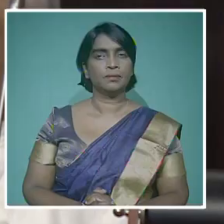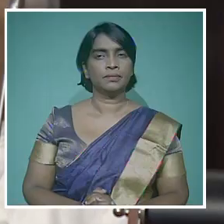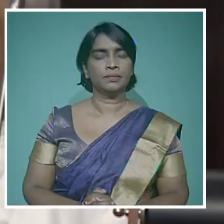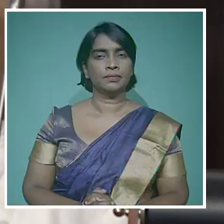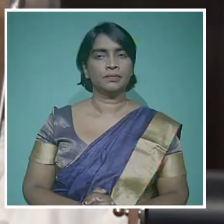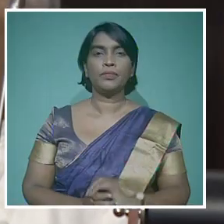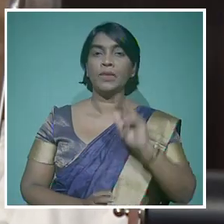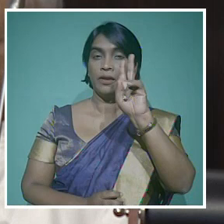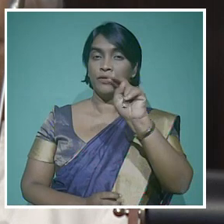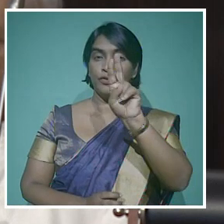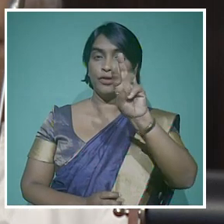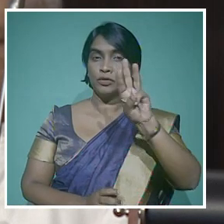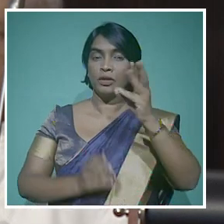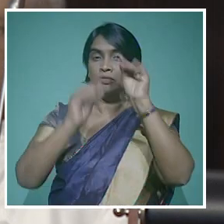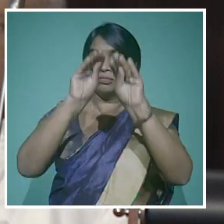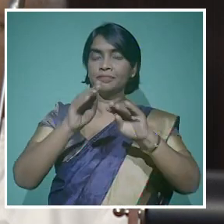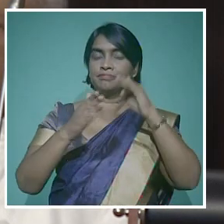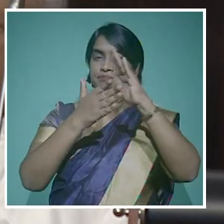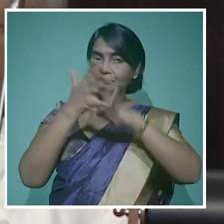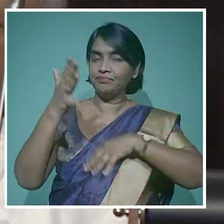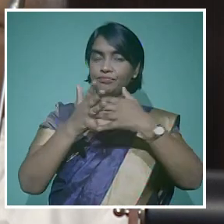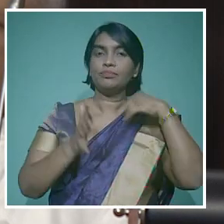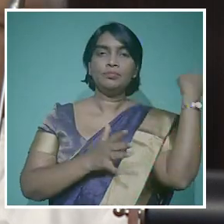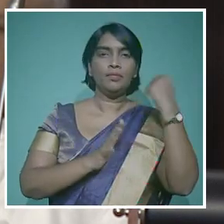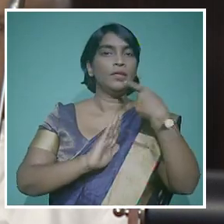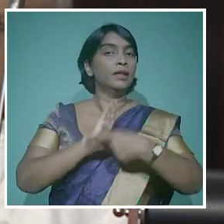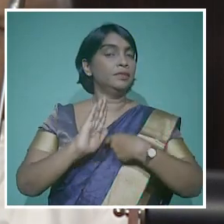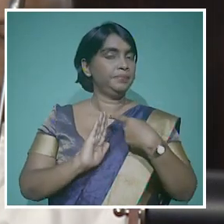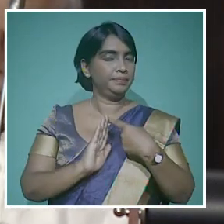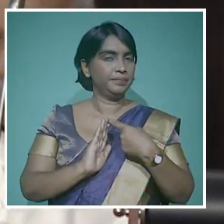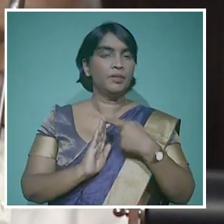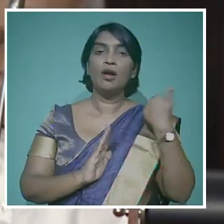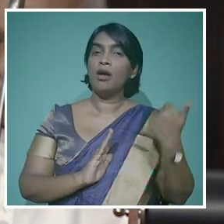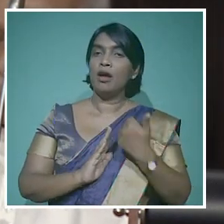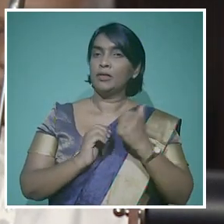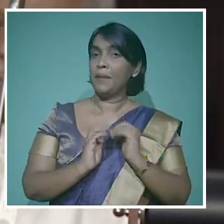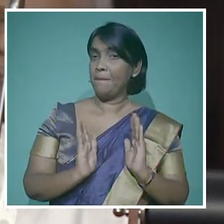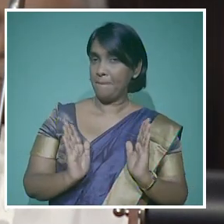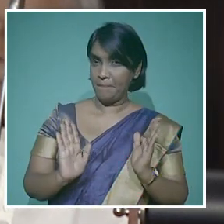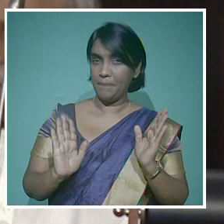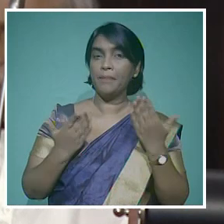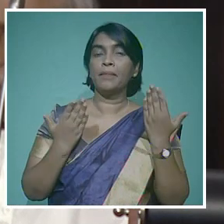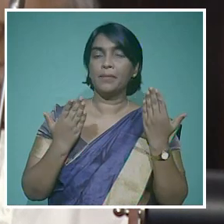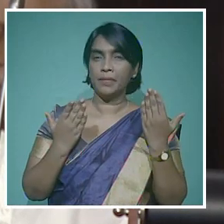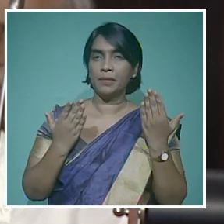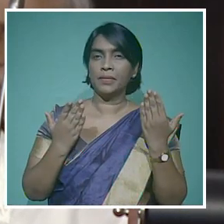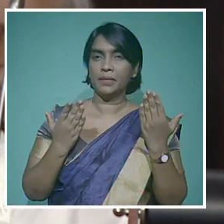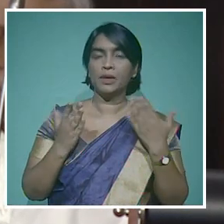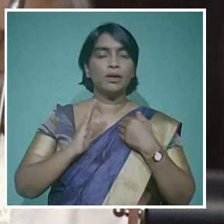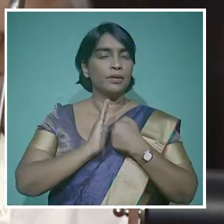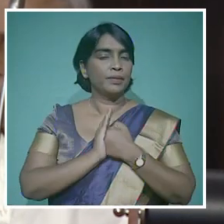විශ්ව විසිතුන අයවැය කතාව ශ්‍රී ලංකාව නව ආරම්භයක් කරා